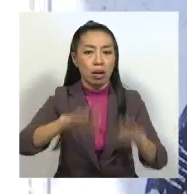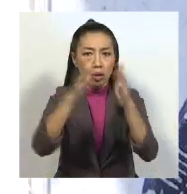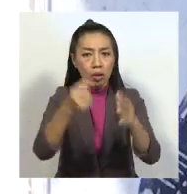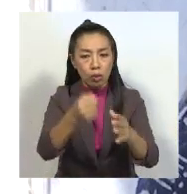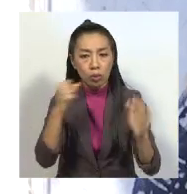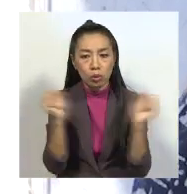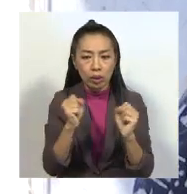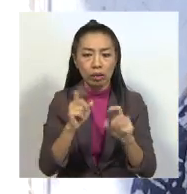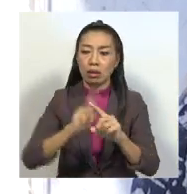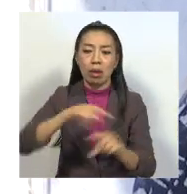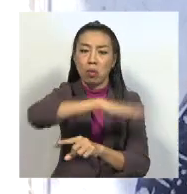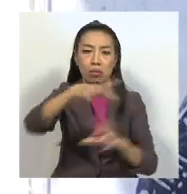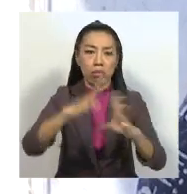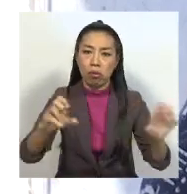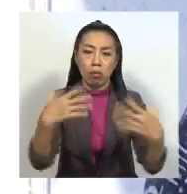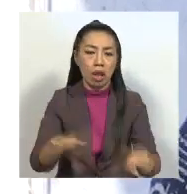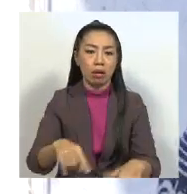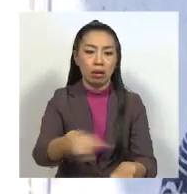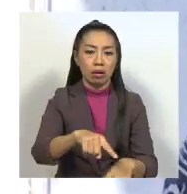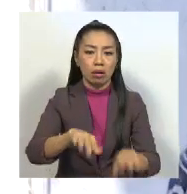นอย่างเงี้ยค่ะ